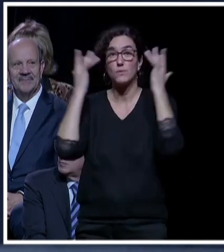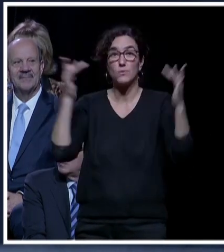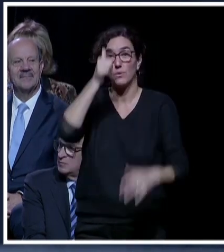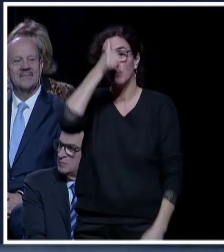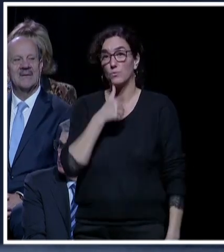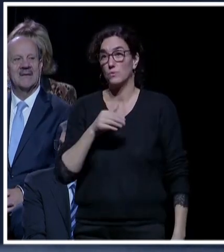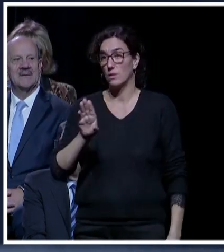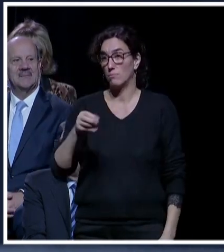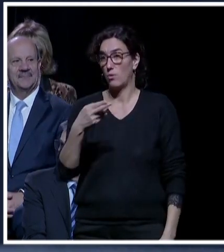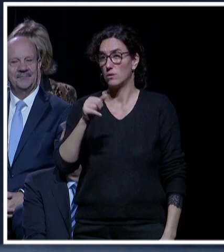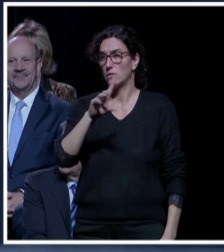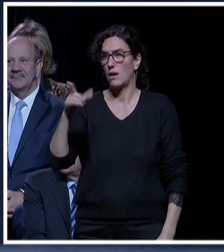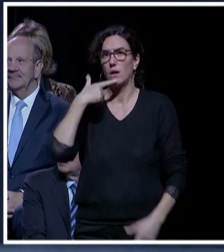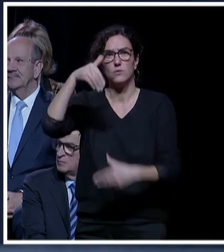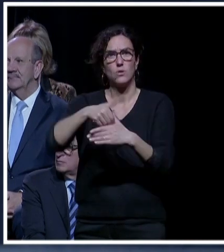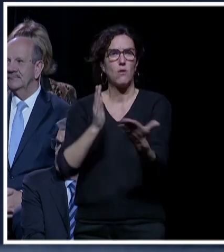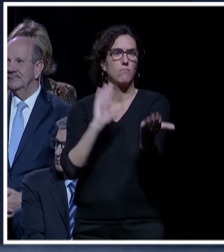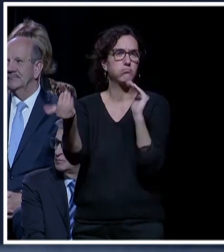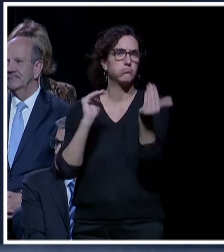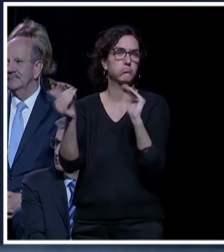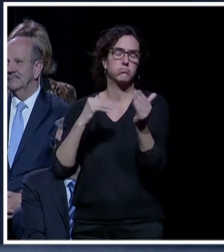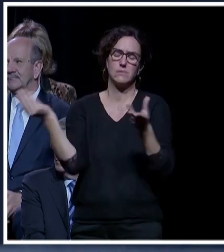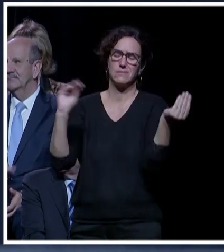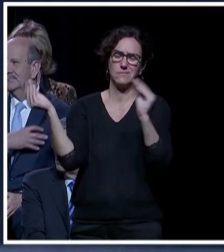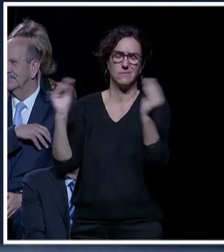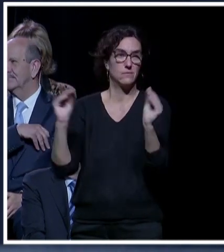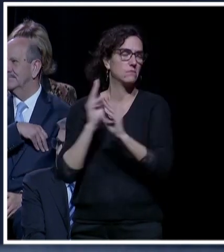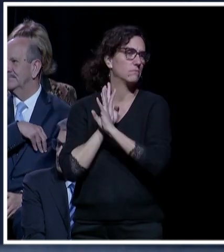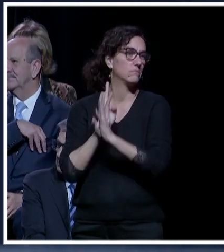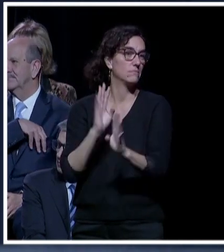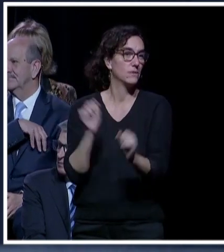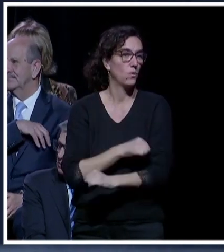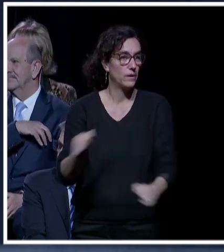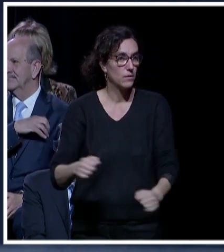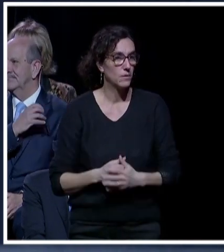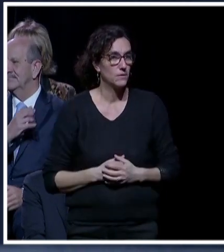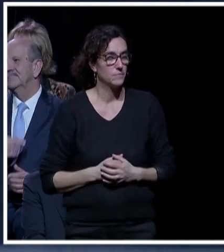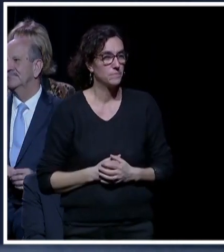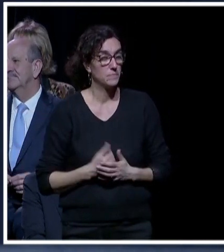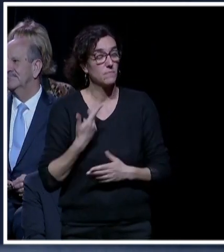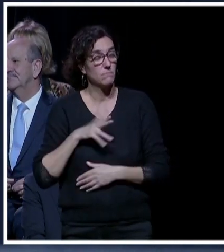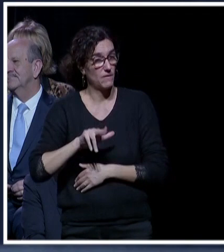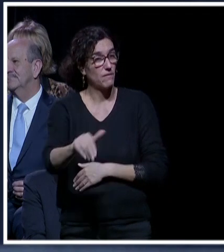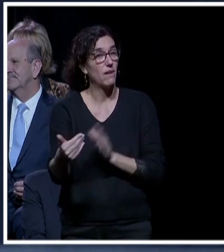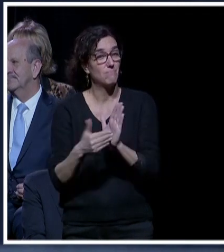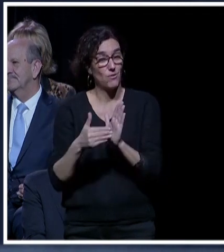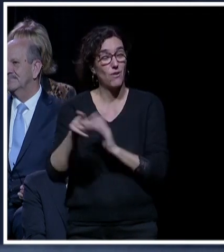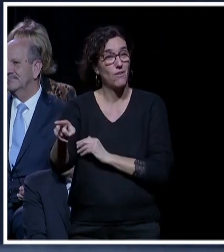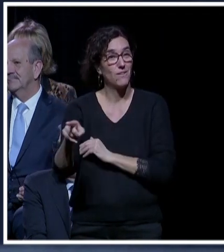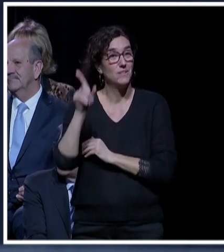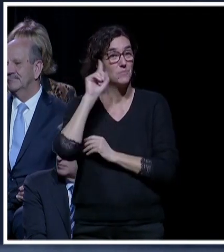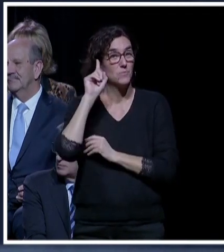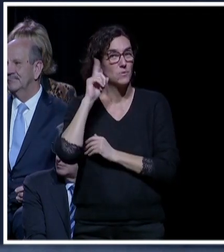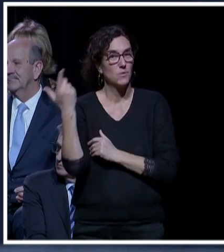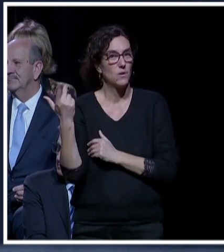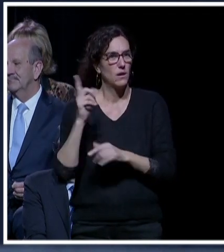qui accueille une fréquentation remarquable. Elle sera encore plus importante, Yves vous en a parlé, avec le succès